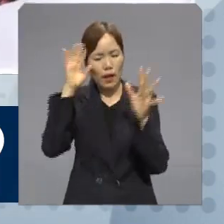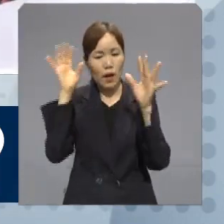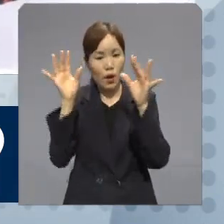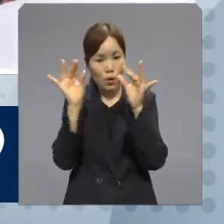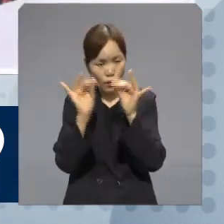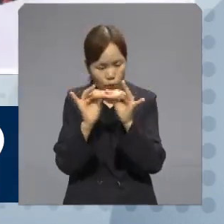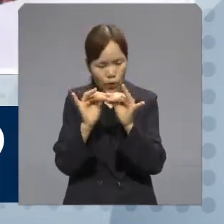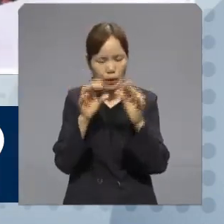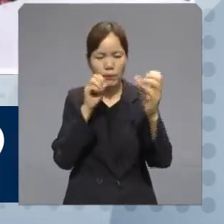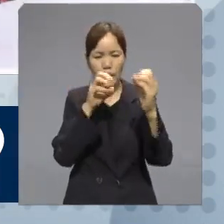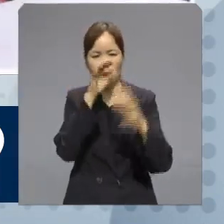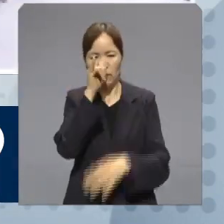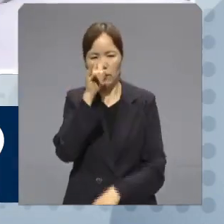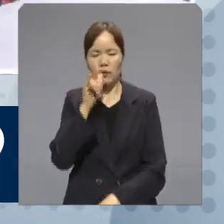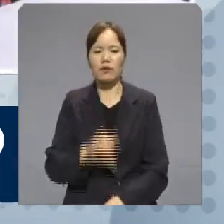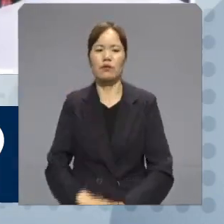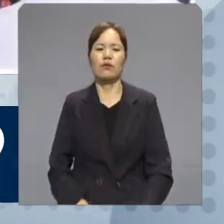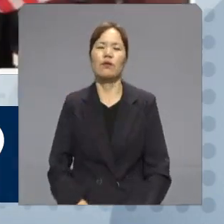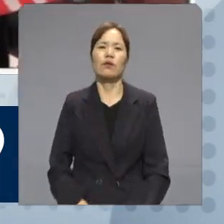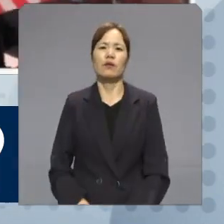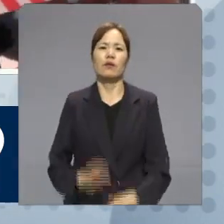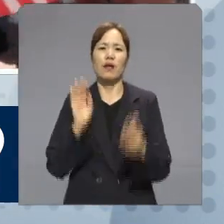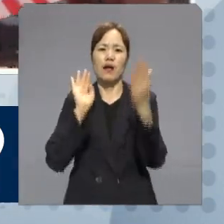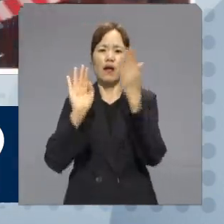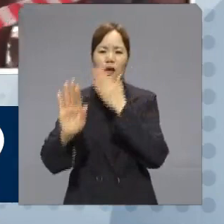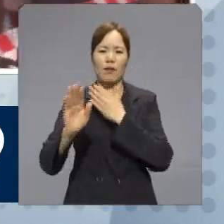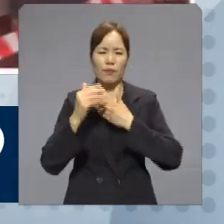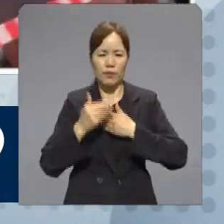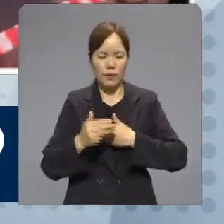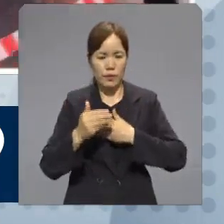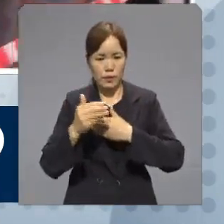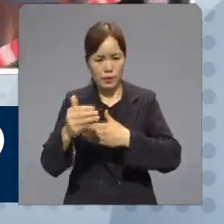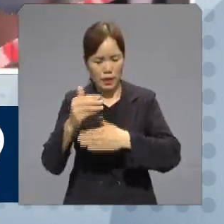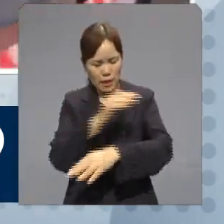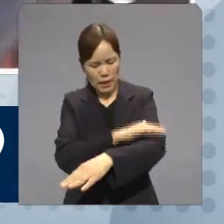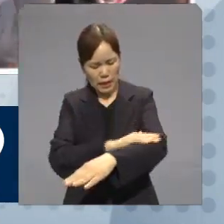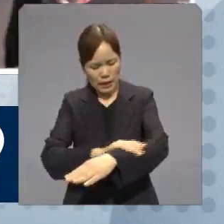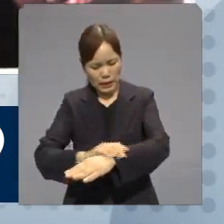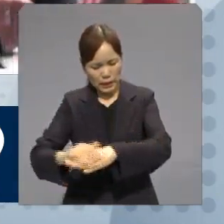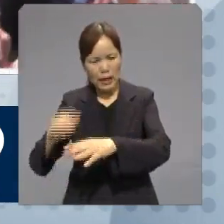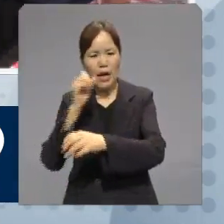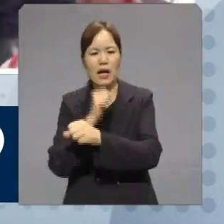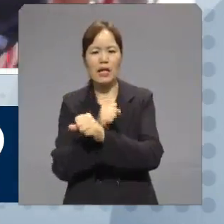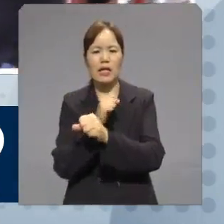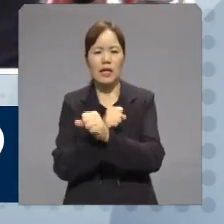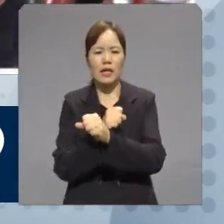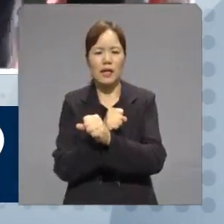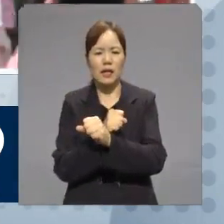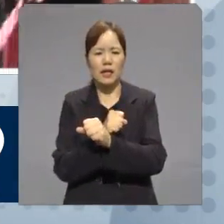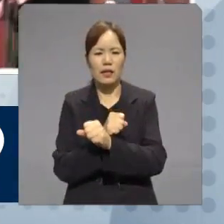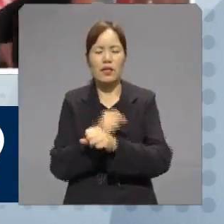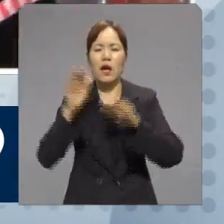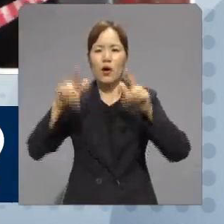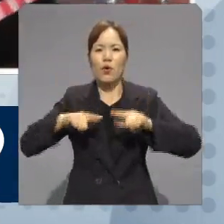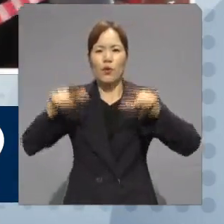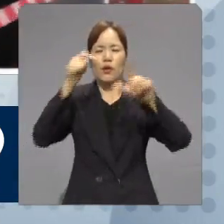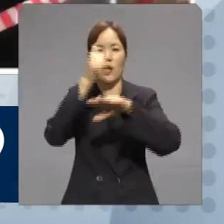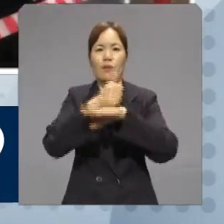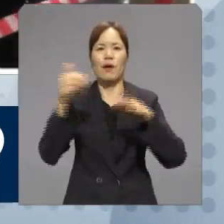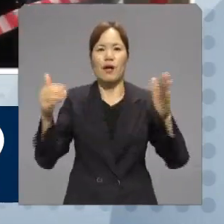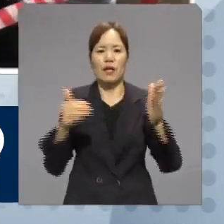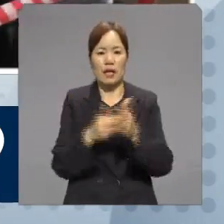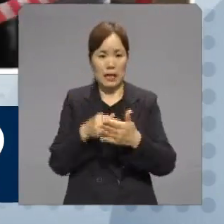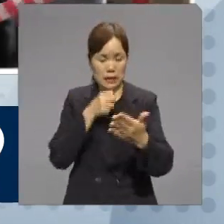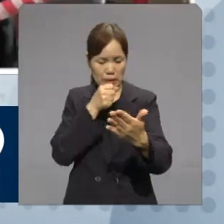형성하고 향후에 앞으로 진행을 잘 절차를 이행해서 금년 말까지